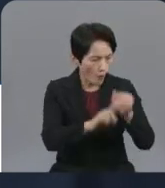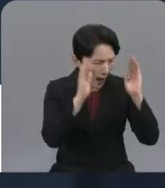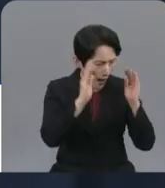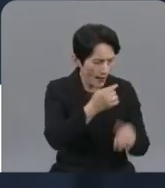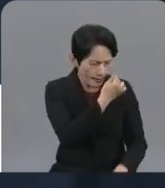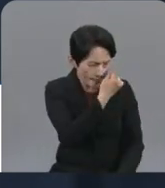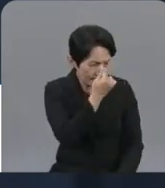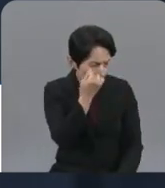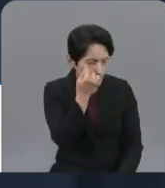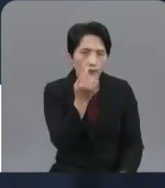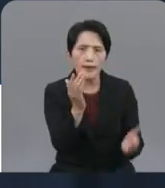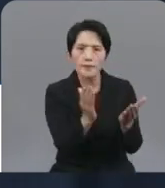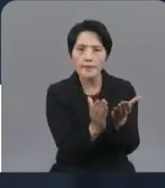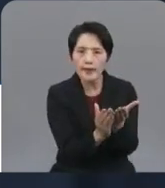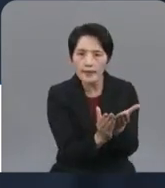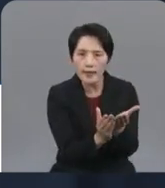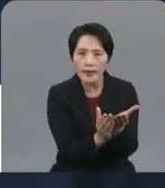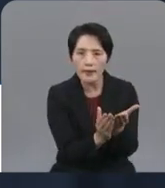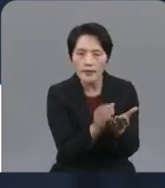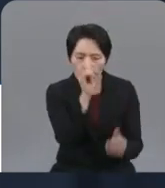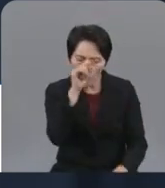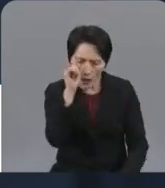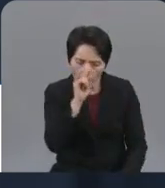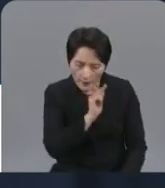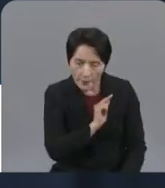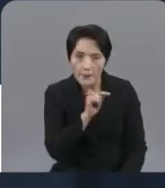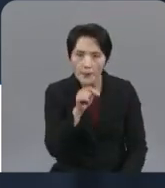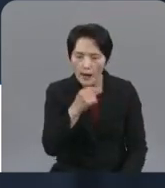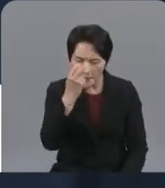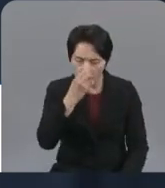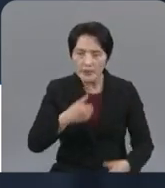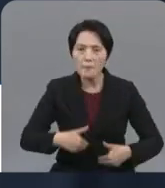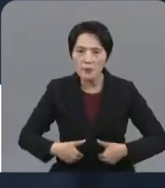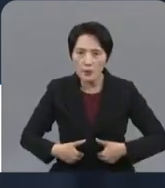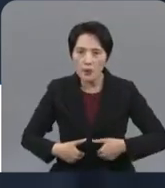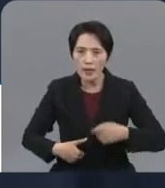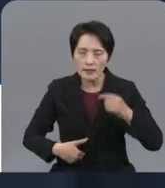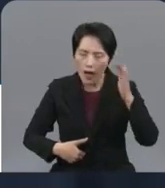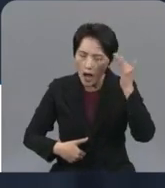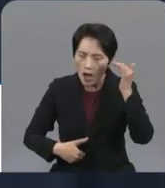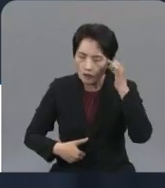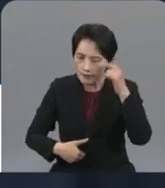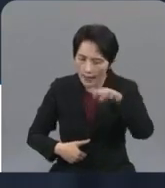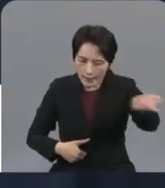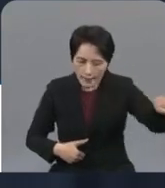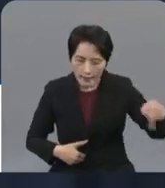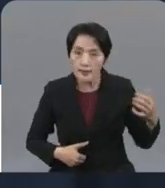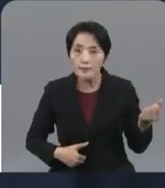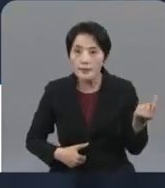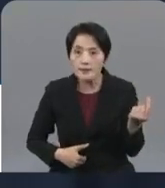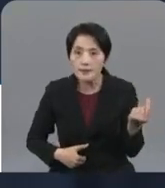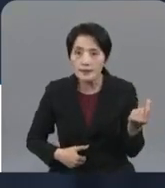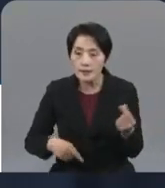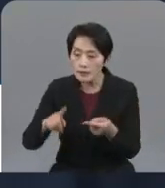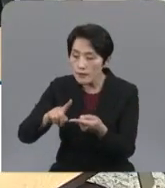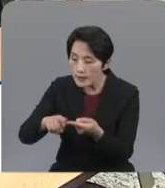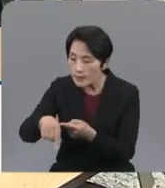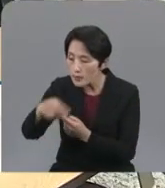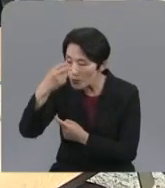đổi một cách thiện chí trong thời gian tới chính là việc xử lý nước thải nhiễm xạ bằng thiết bị khử đa nguyên tử alps